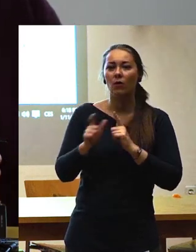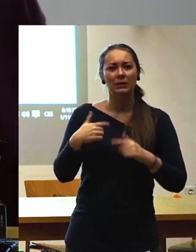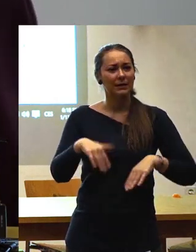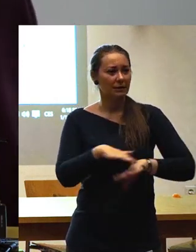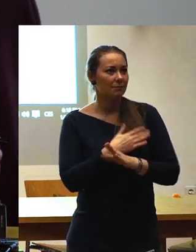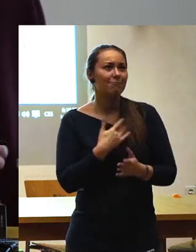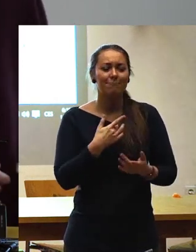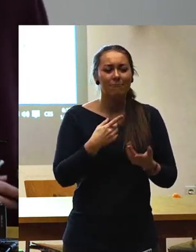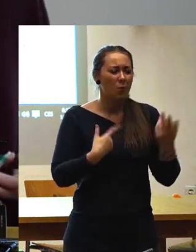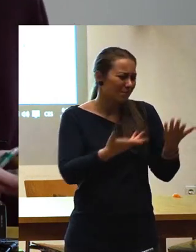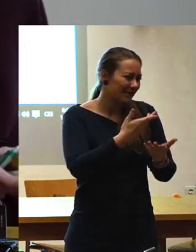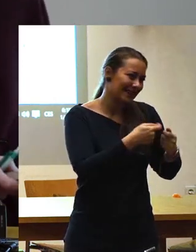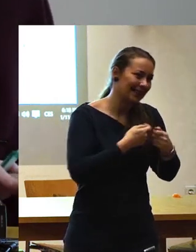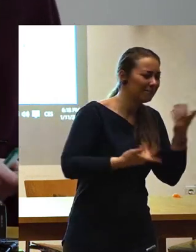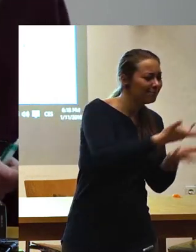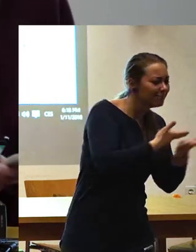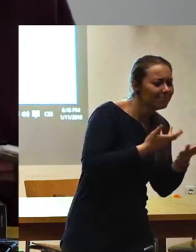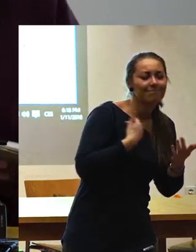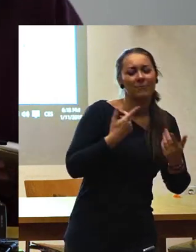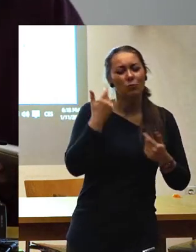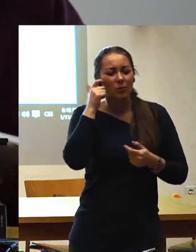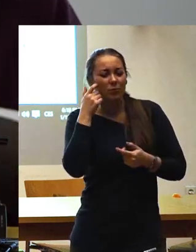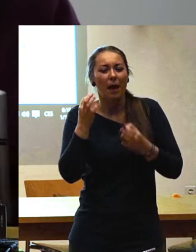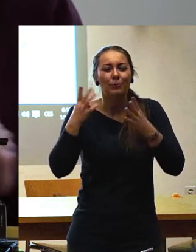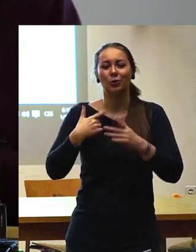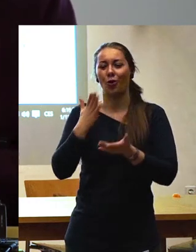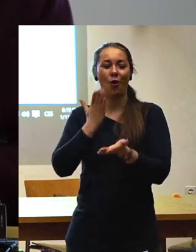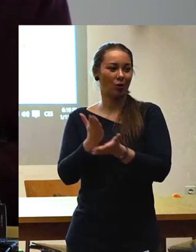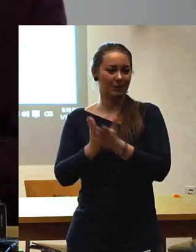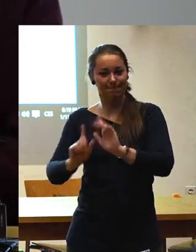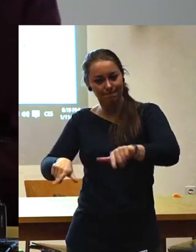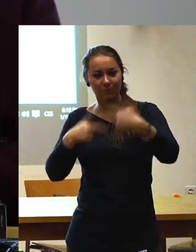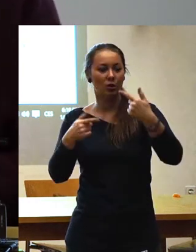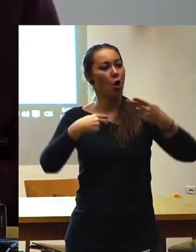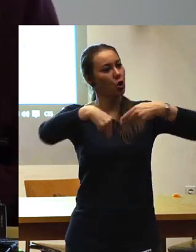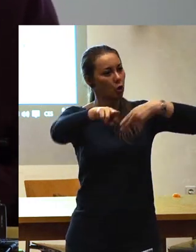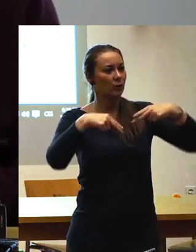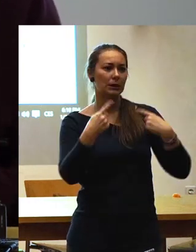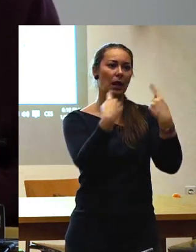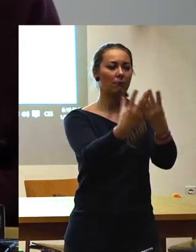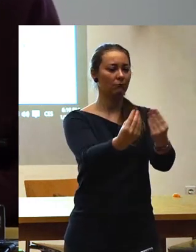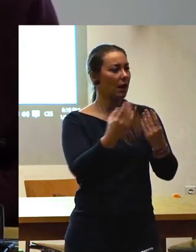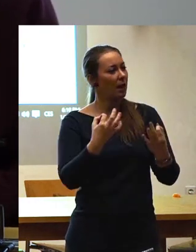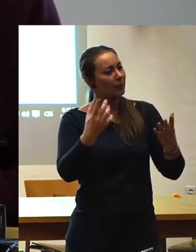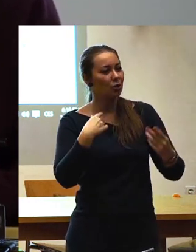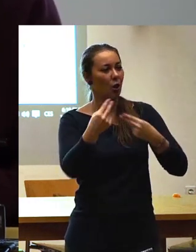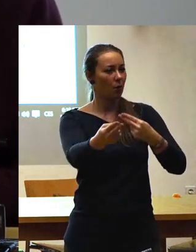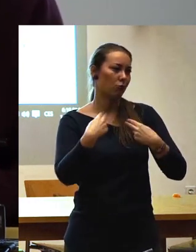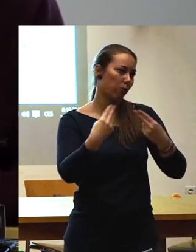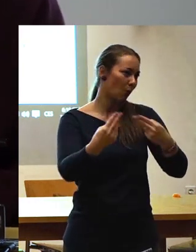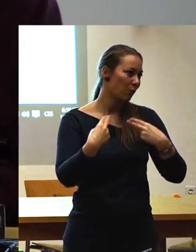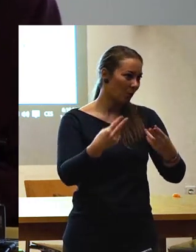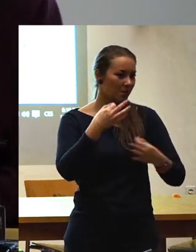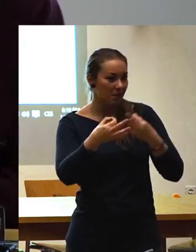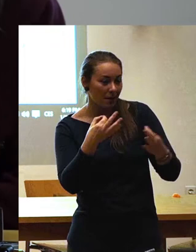příspěvek společný budeme vést jako takový rozhovor, že to bude nejpříjemnější pro nás obě.